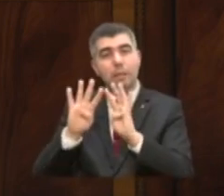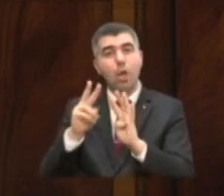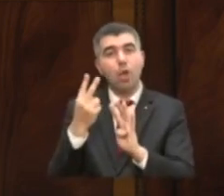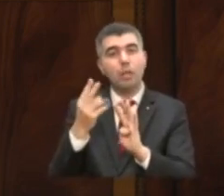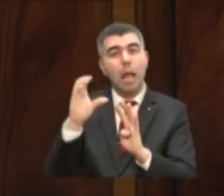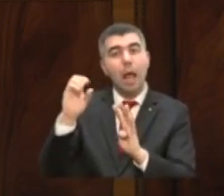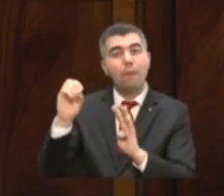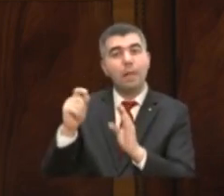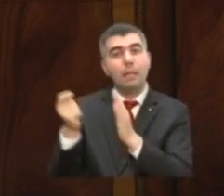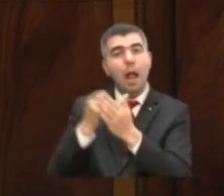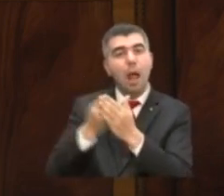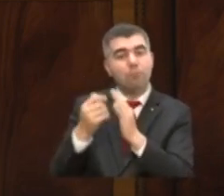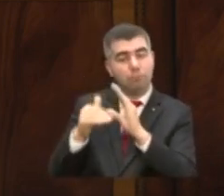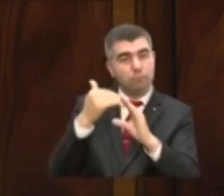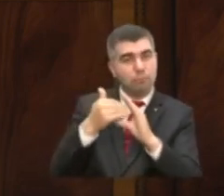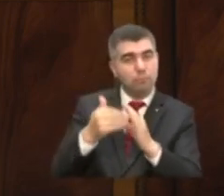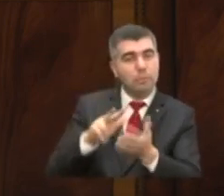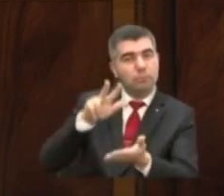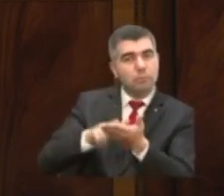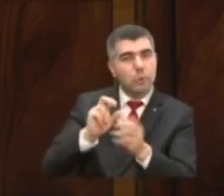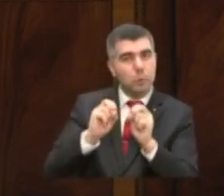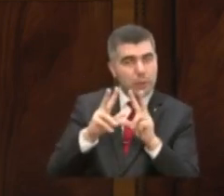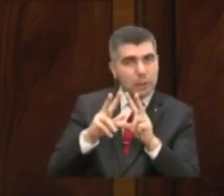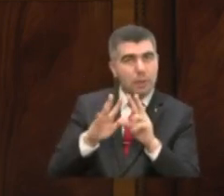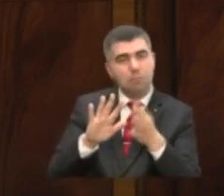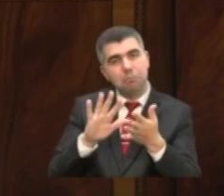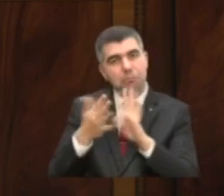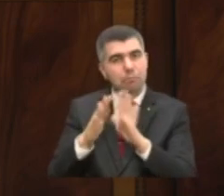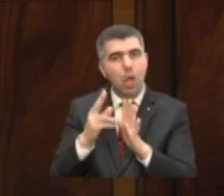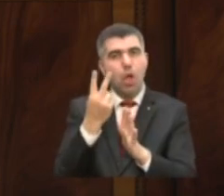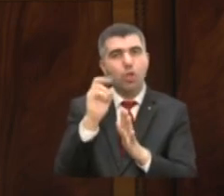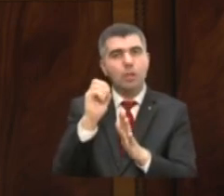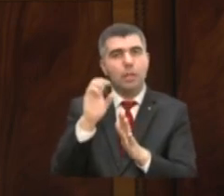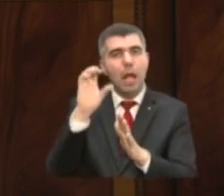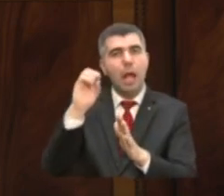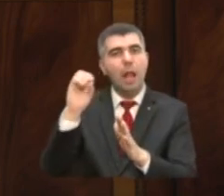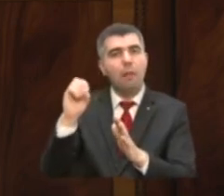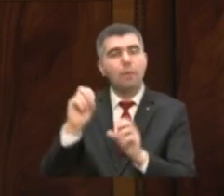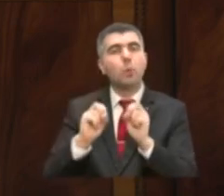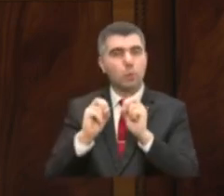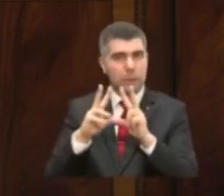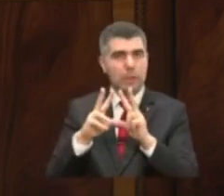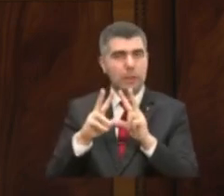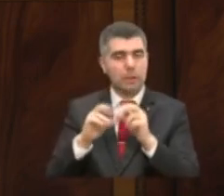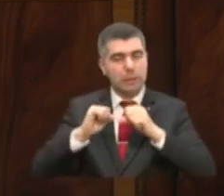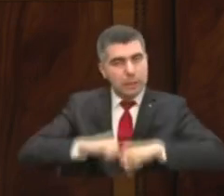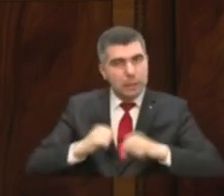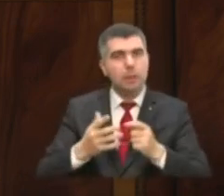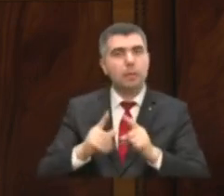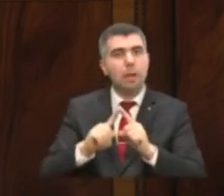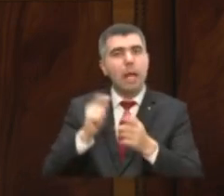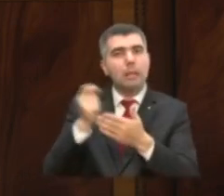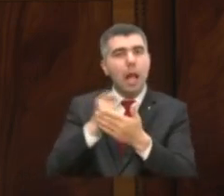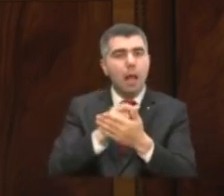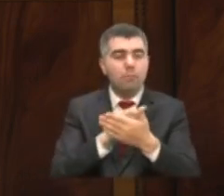تقريبا، وقبل منها وحظي ما يقارب منها ب 20 ألف بالموافقة، على أن باقي الطلبات بصدد